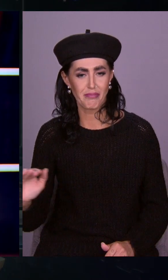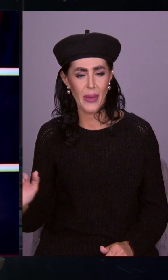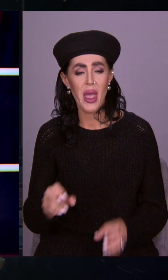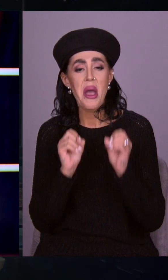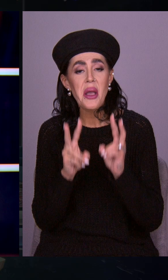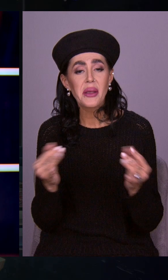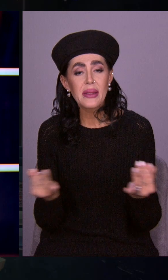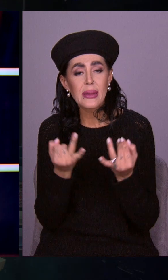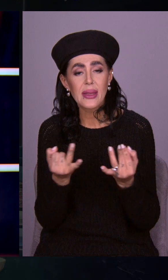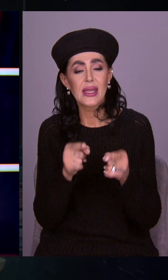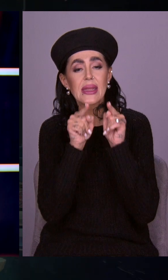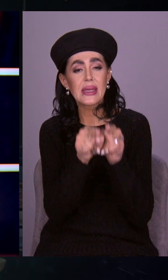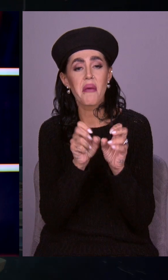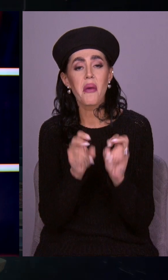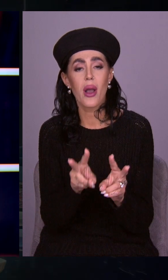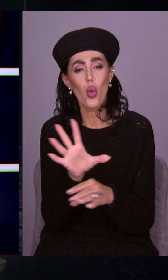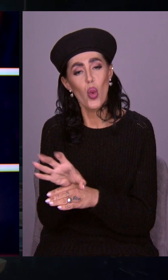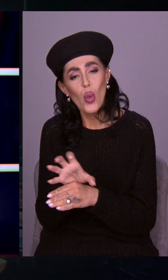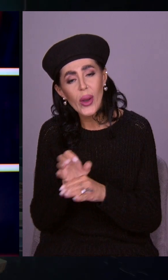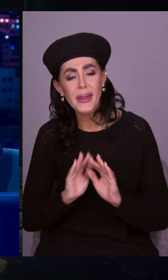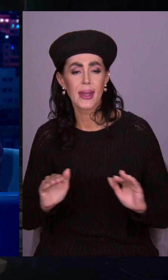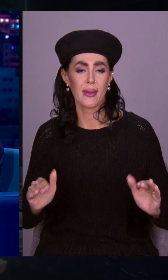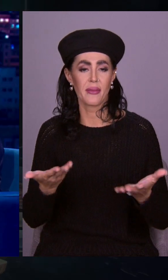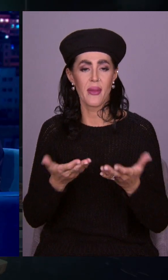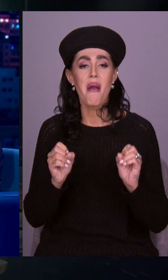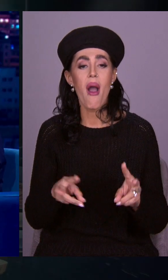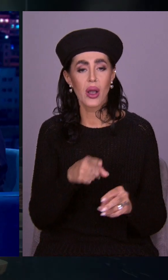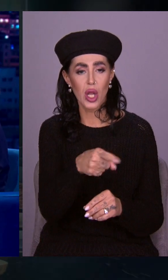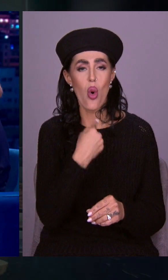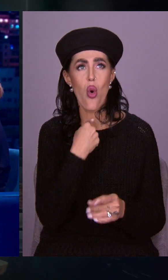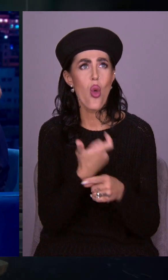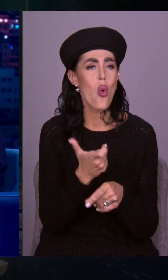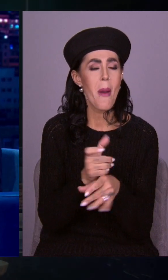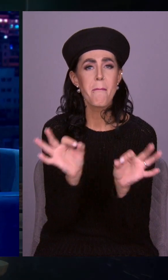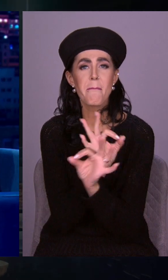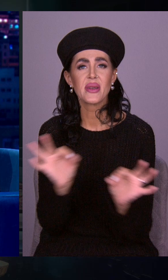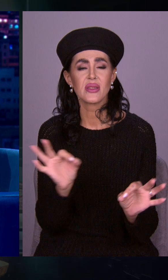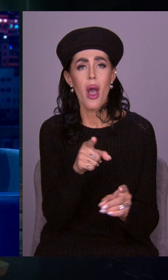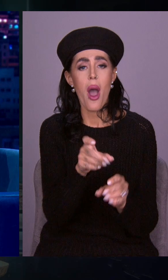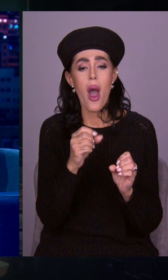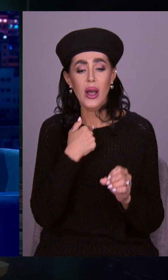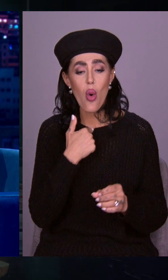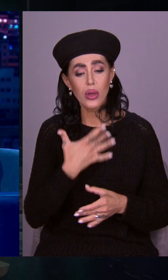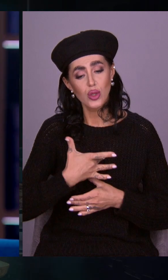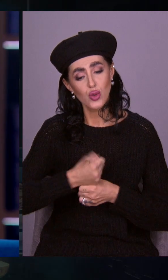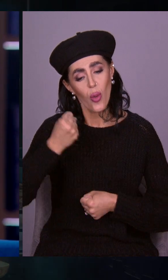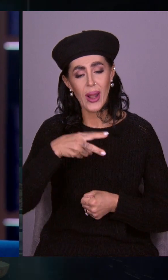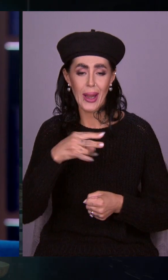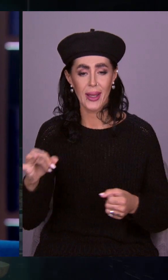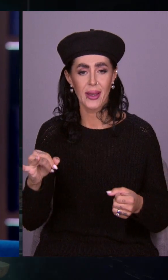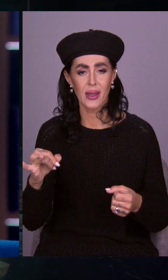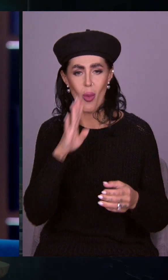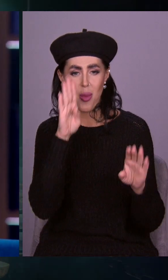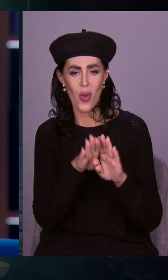цікаво, як ти це робиш вдома, отаким оксамитовим голосом. От просто ти можеш показати? Ну бувають. Я не вірю,